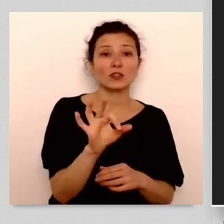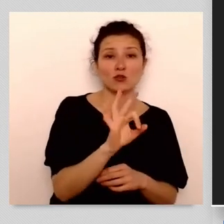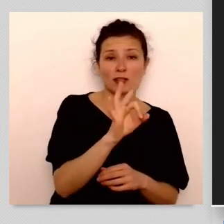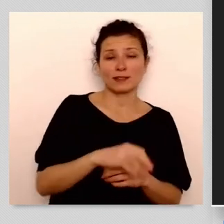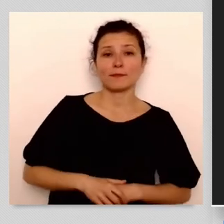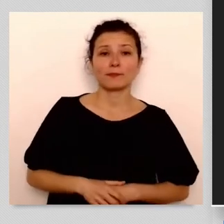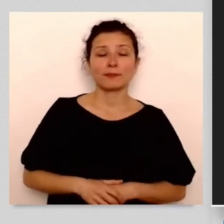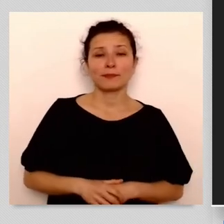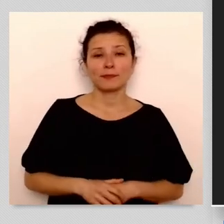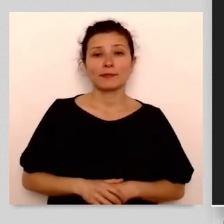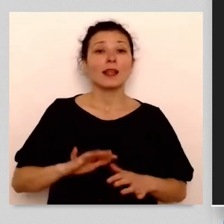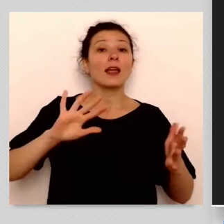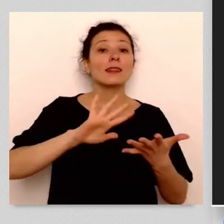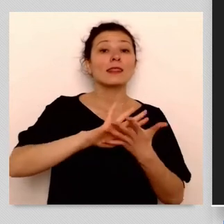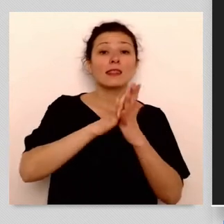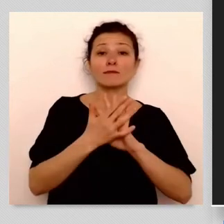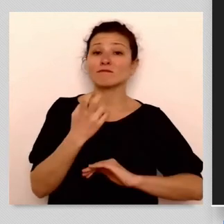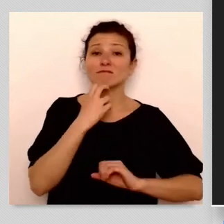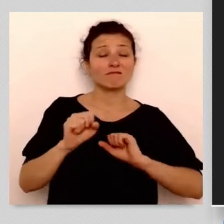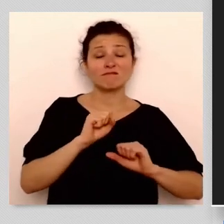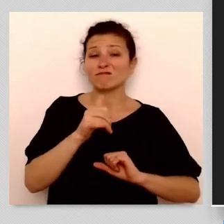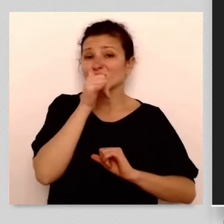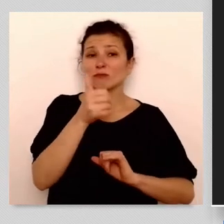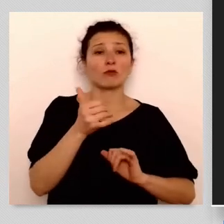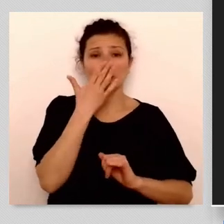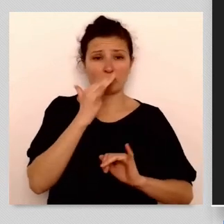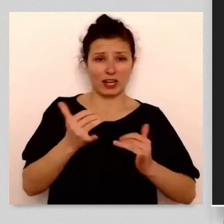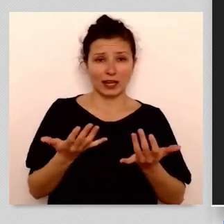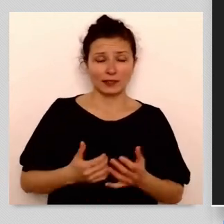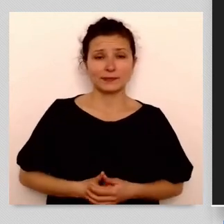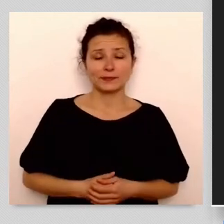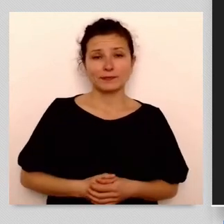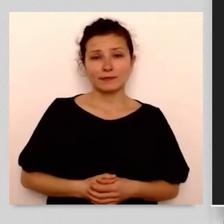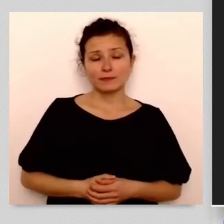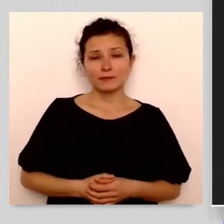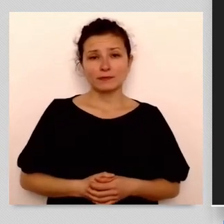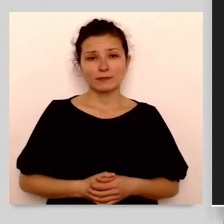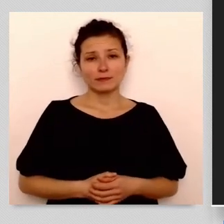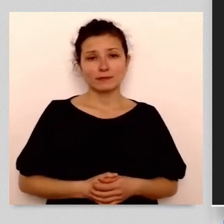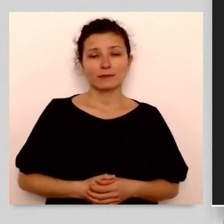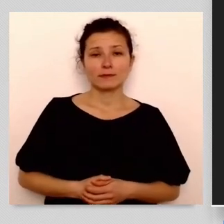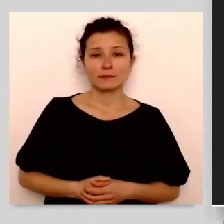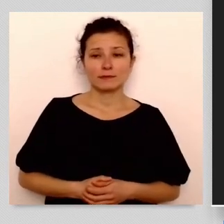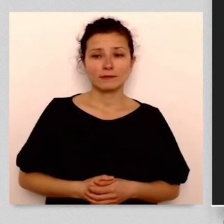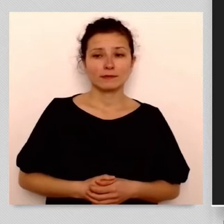Transformacja energetyczna nie może się odbyć w ten sposób, że